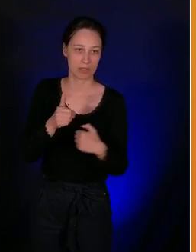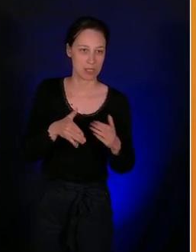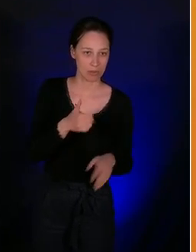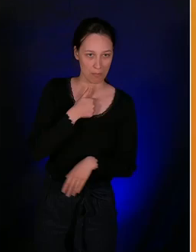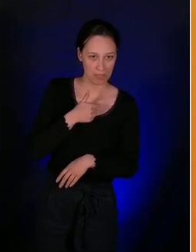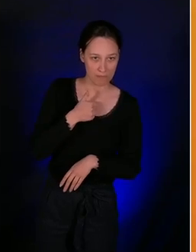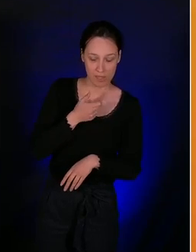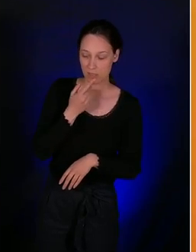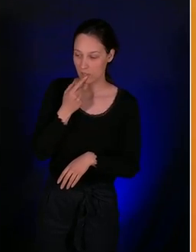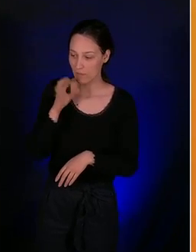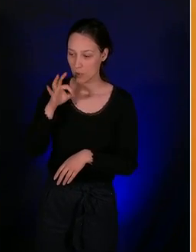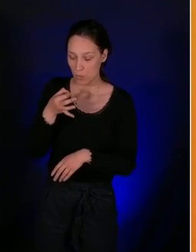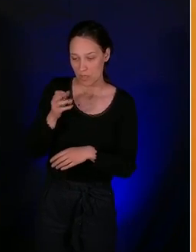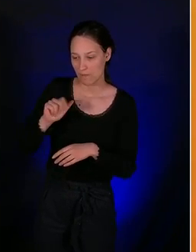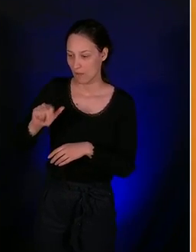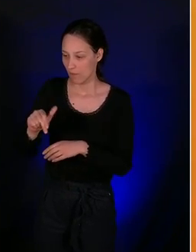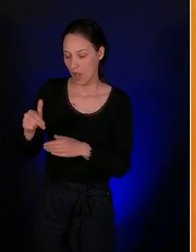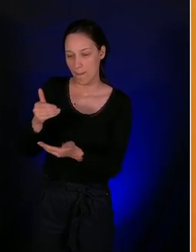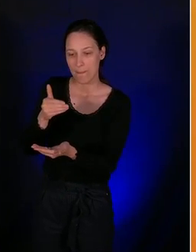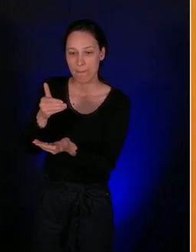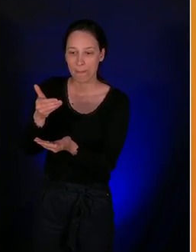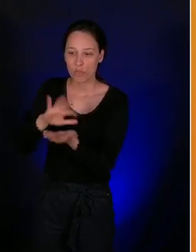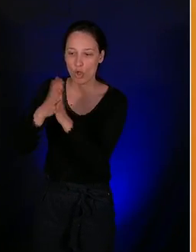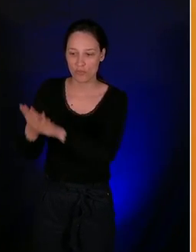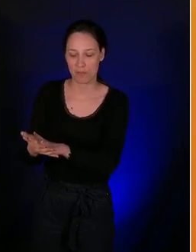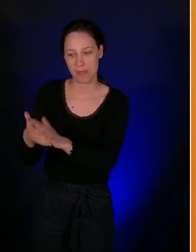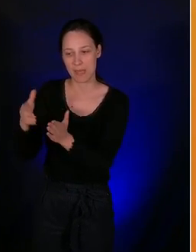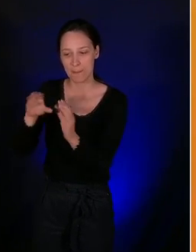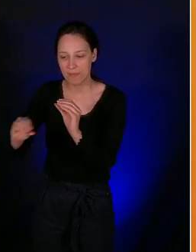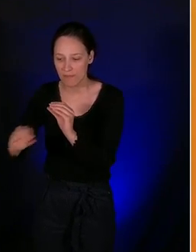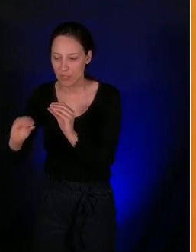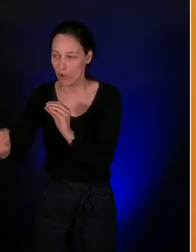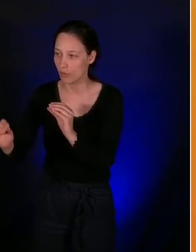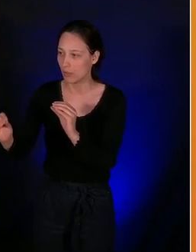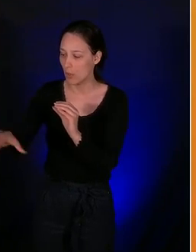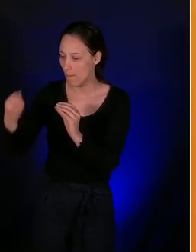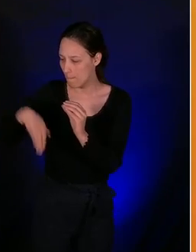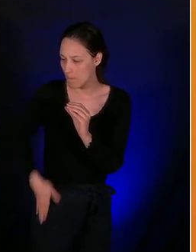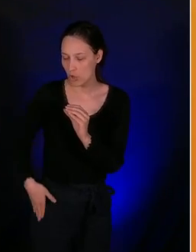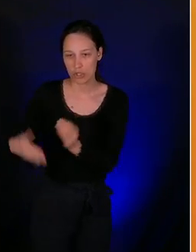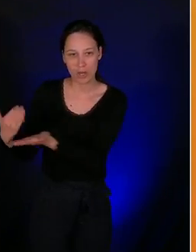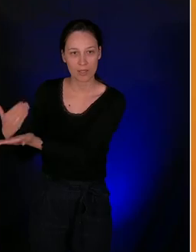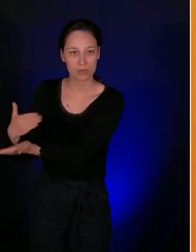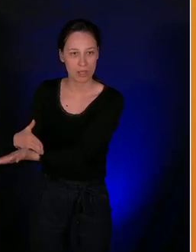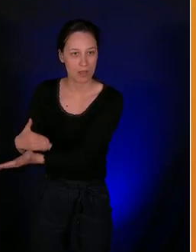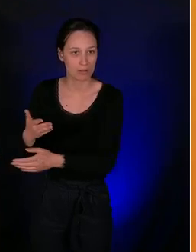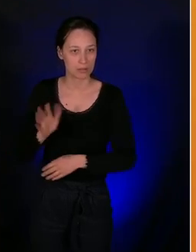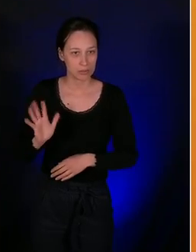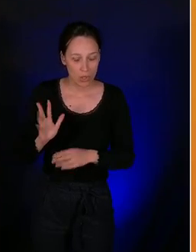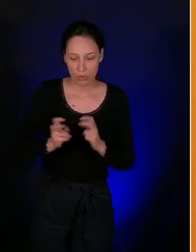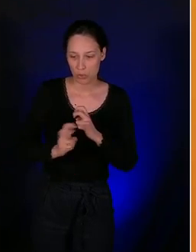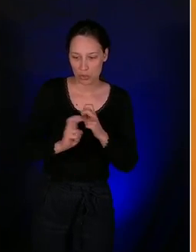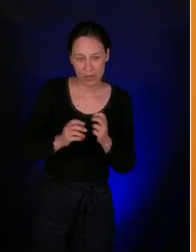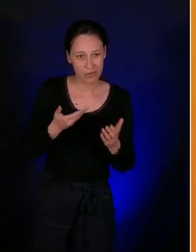les dividendes ainsi captés par des actionnaires. Bien que nous n'ayons sans cesse rappelé que le transport n'est pas une marchandise, comme